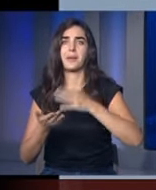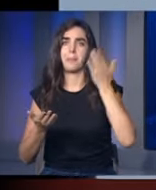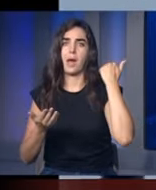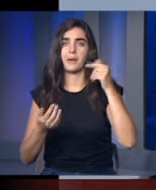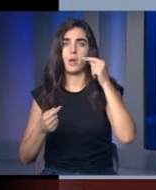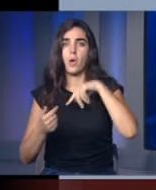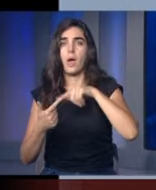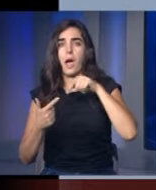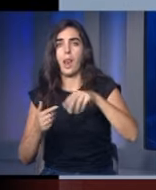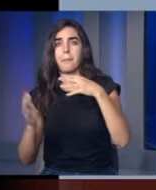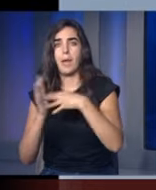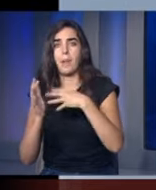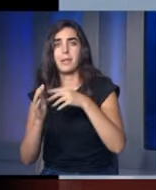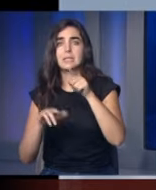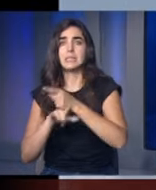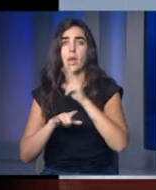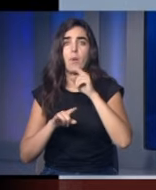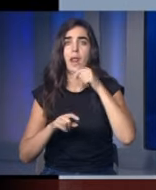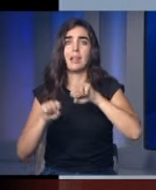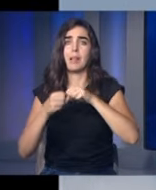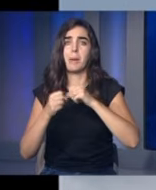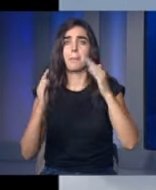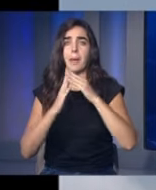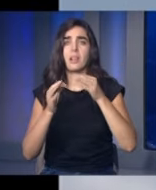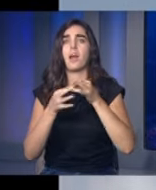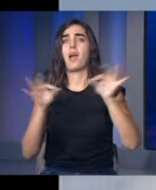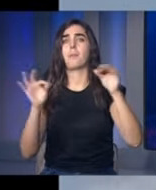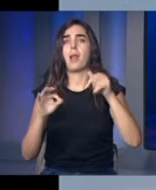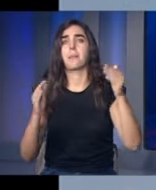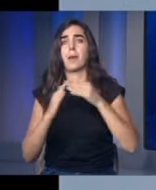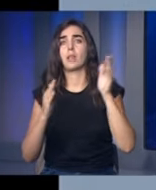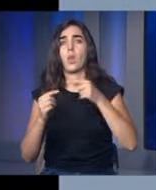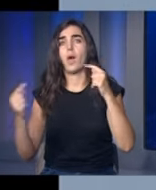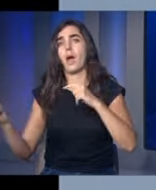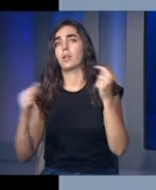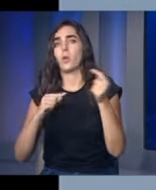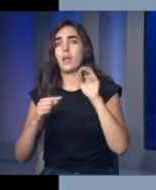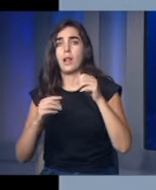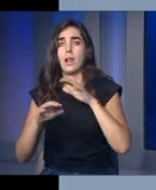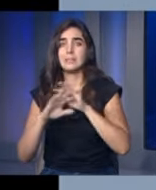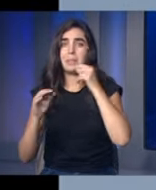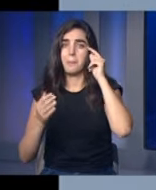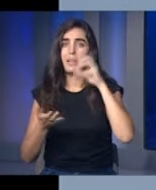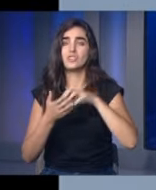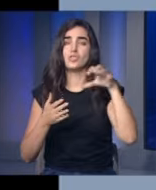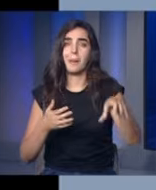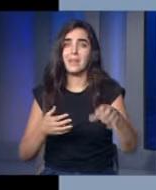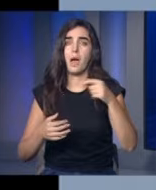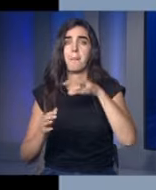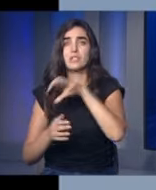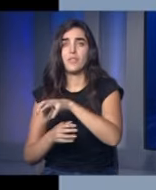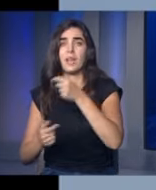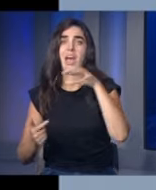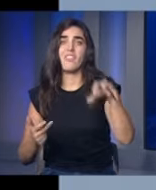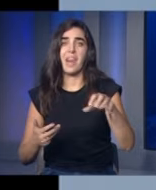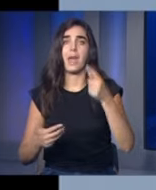بلدتي طرية وشمسطار غرب بعلبك بصاروخين ما أدى إلى تدمير منزل. طيران العدوان استهدف ليلا مناطق الشبريحة، برج